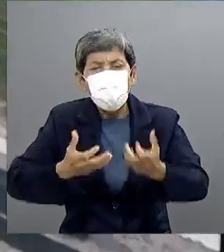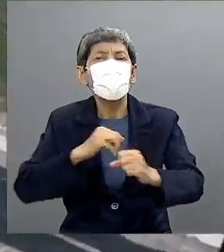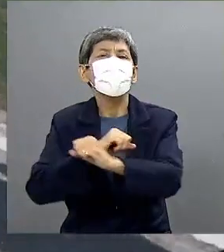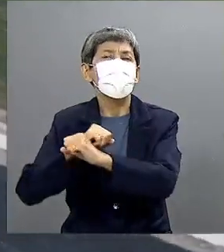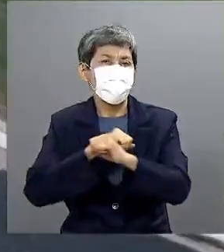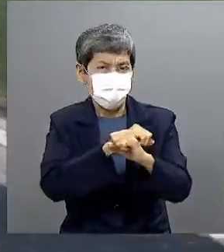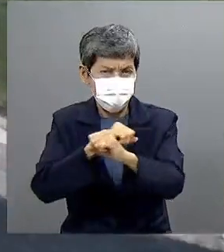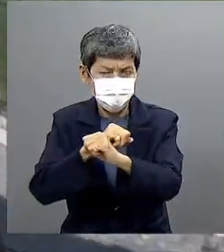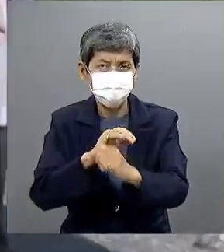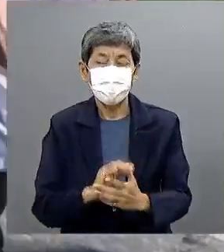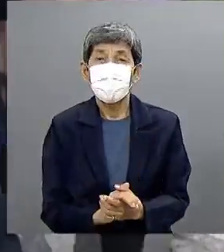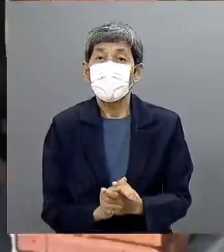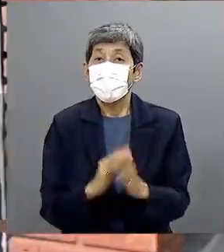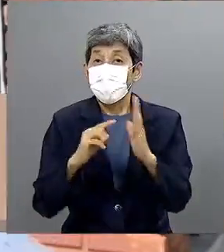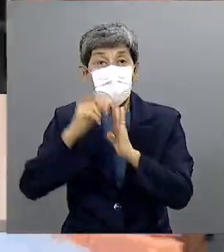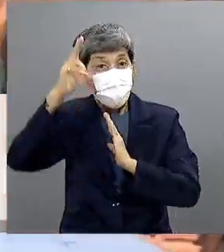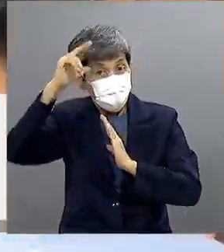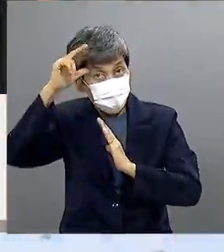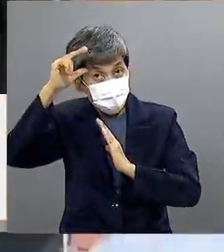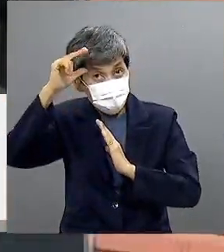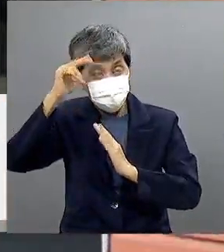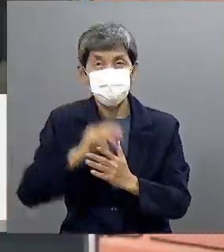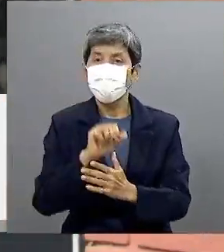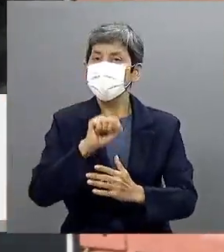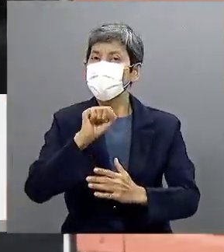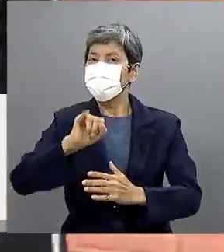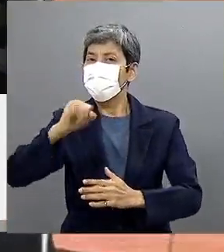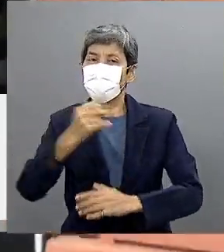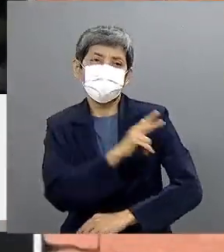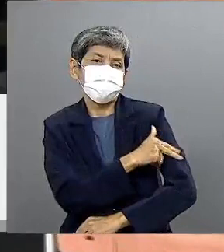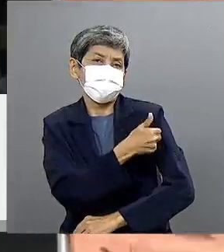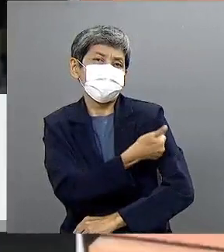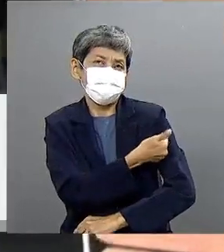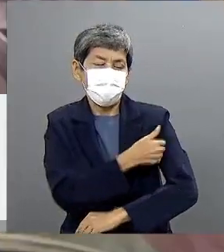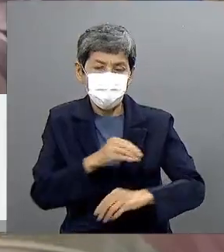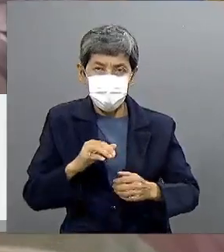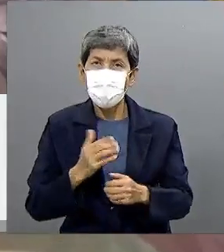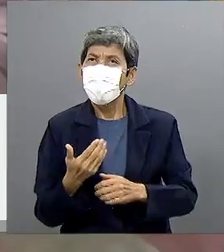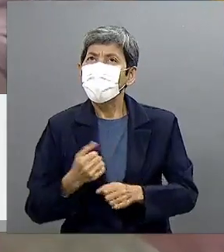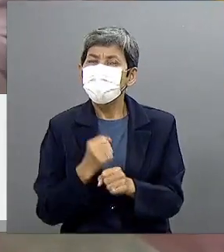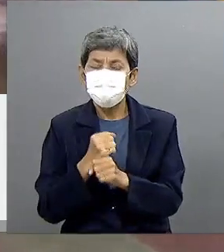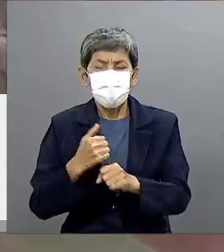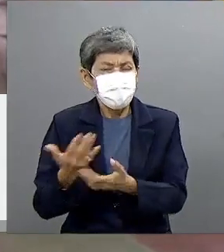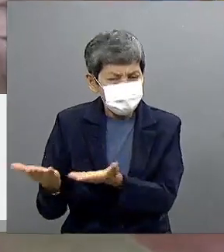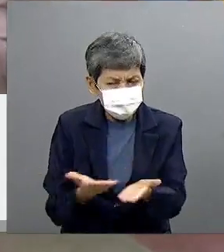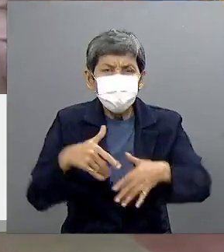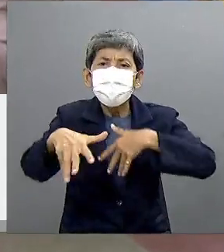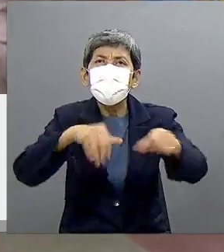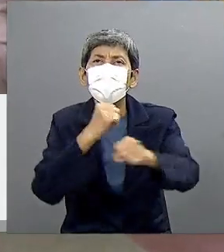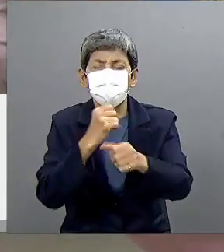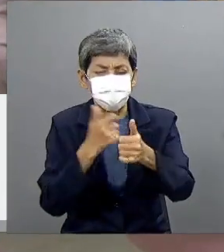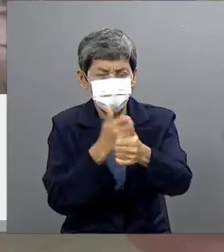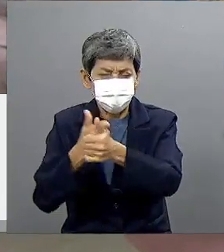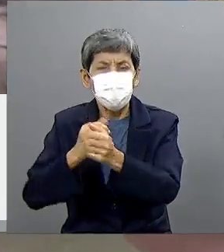ที่จังหวัดลำปางเจ้าหน้าที่สาธารณสุขร่วมกับฝ่ายปกครองอำเภอเถินรณรงค์ให้ประชาชนมาฉีดวัคซีนเพื่อสร้างภูมิคุ้มกันเชื้อโควิด